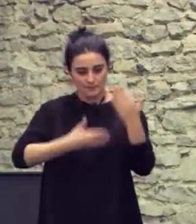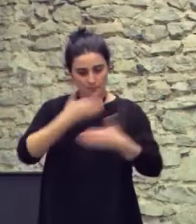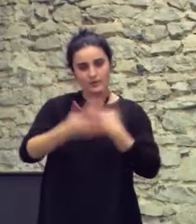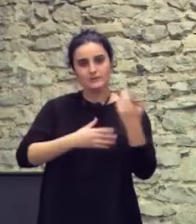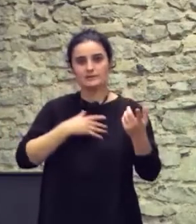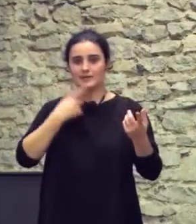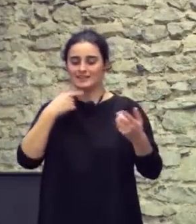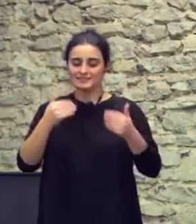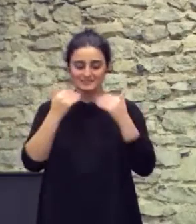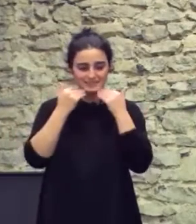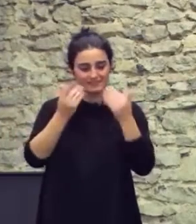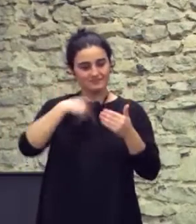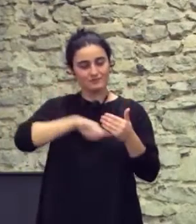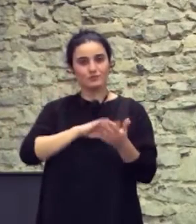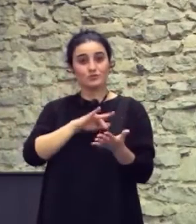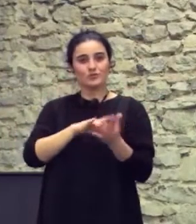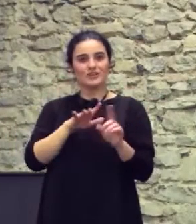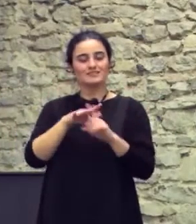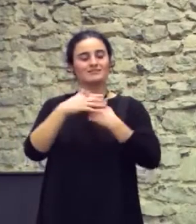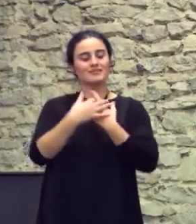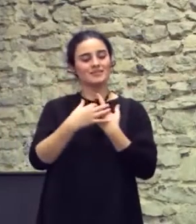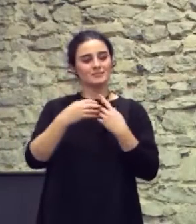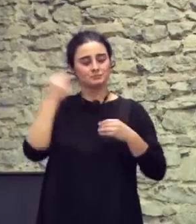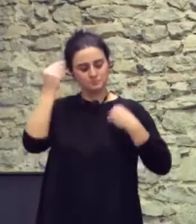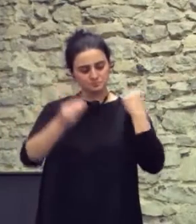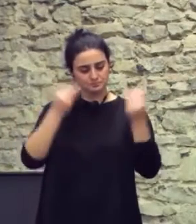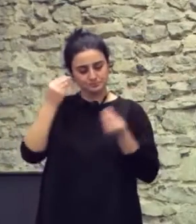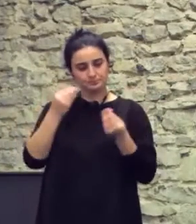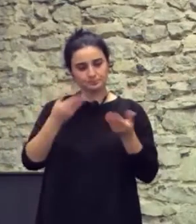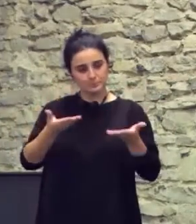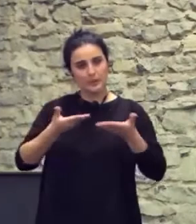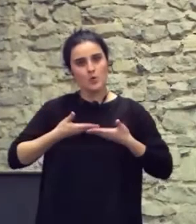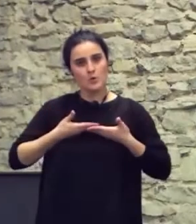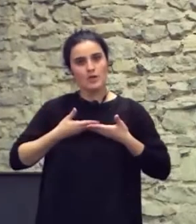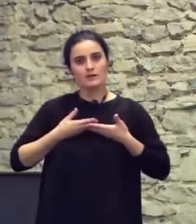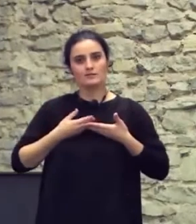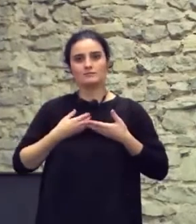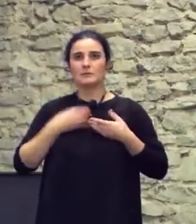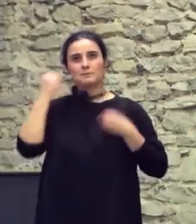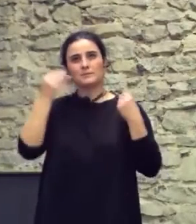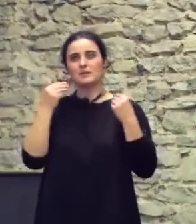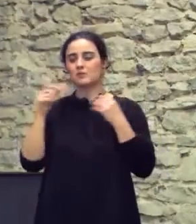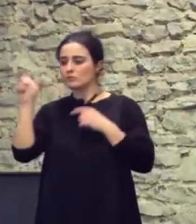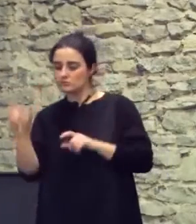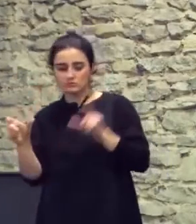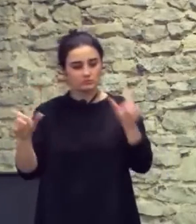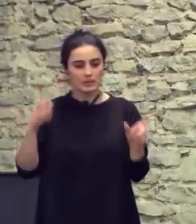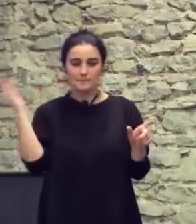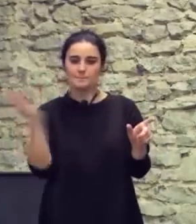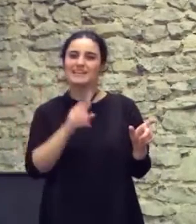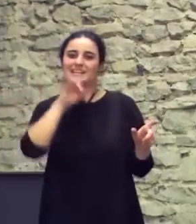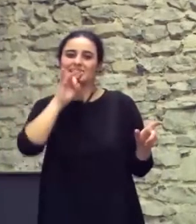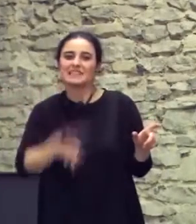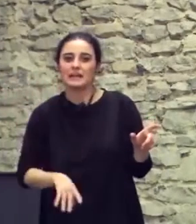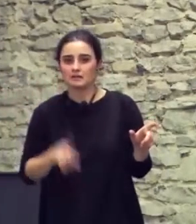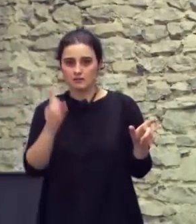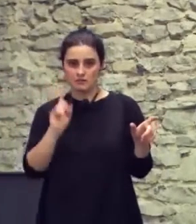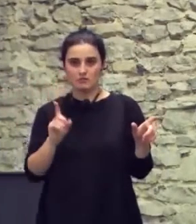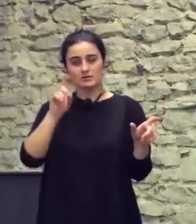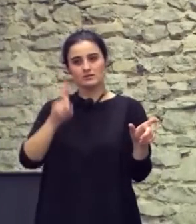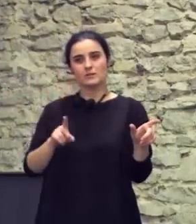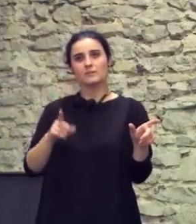egoerak aztertzen ditugunean eta pentsatzen ditugunean. Pentsatzen ez bakarrik nork joduen nor, ez bakarrik nork esan dion zer nori, baizik